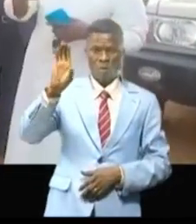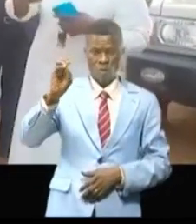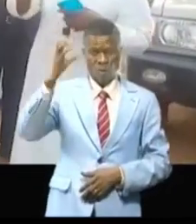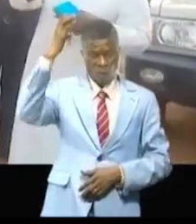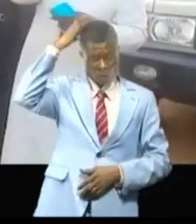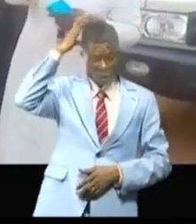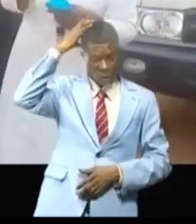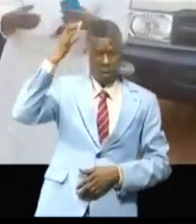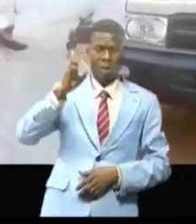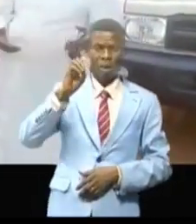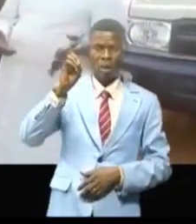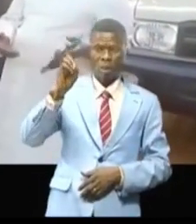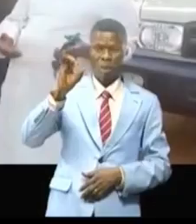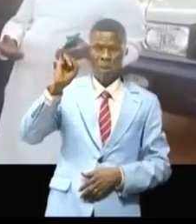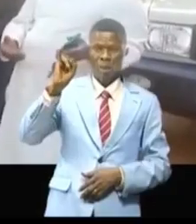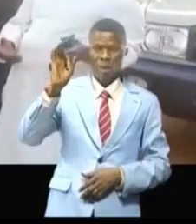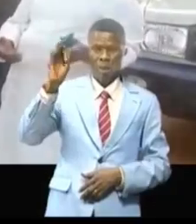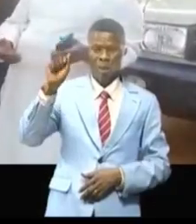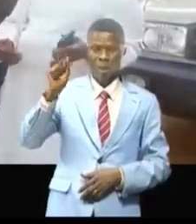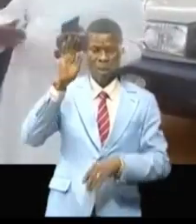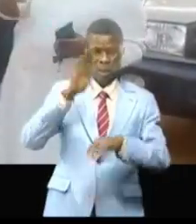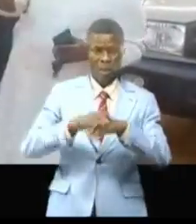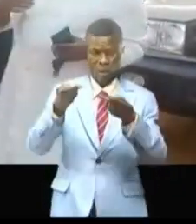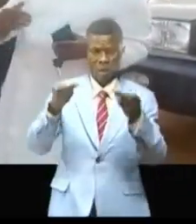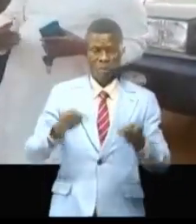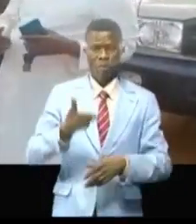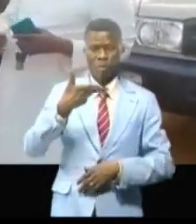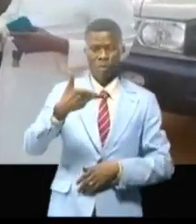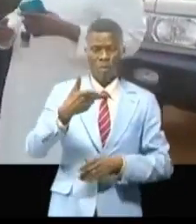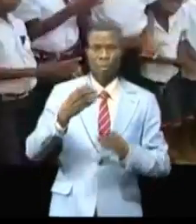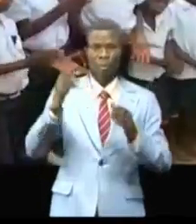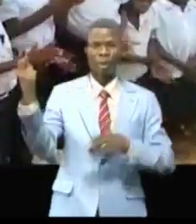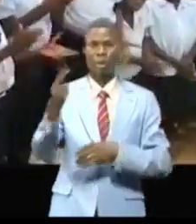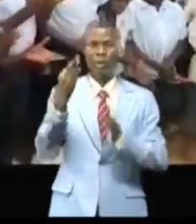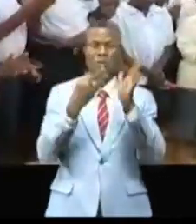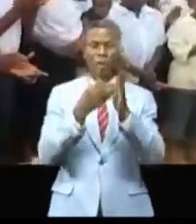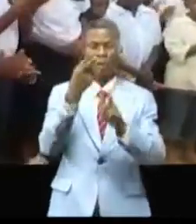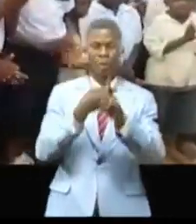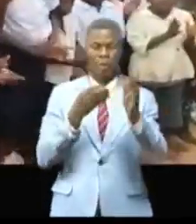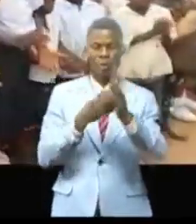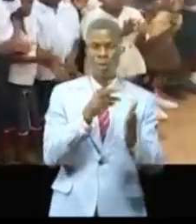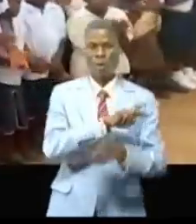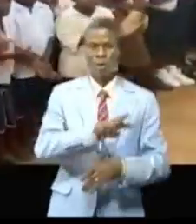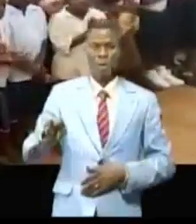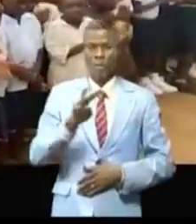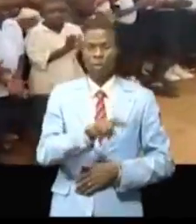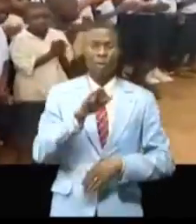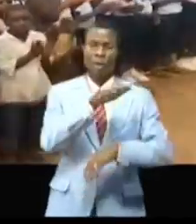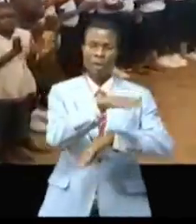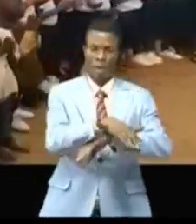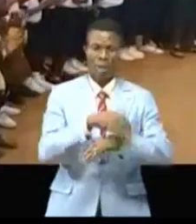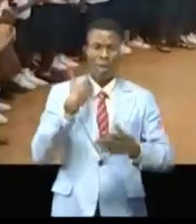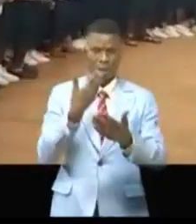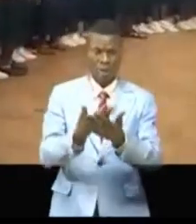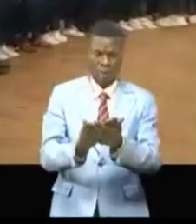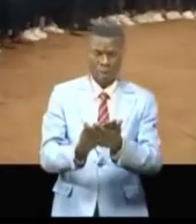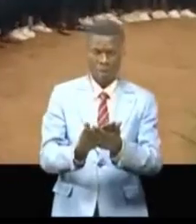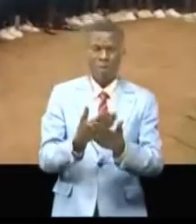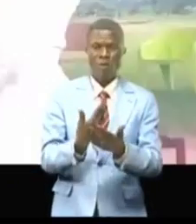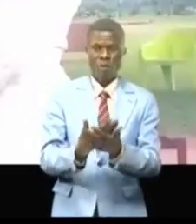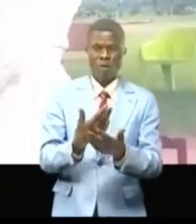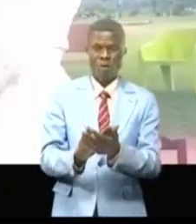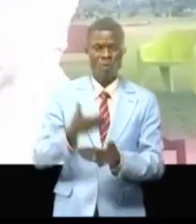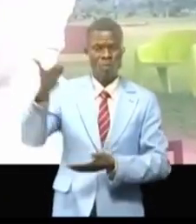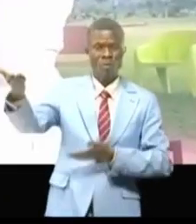vient de fouler l'enclos du séminaire ce mercredi 28 septembre 2022 dans la soirée. Aussitôt arrivé, il a